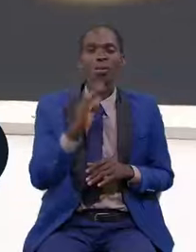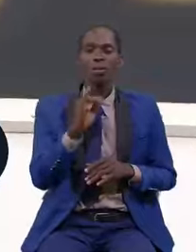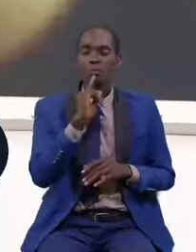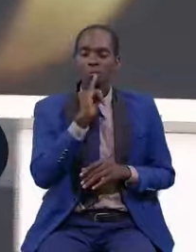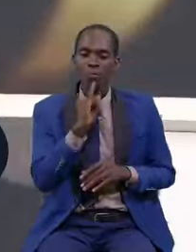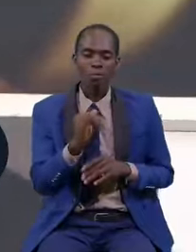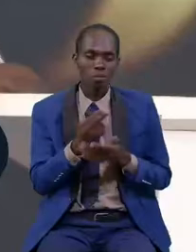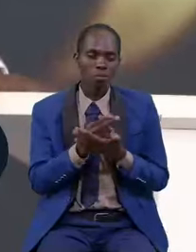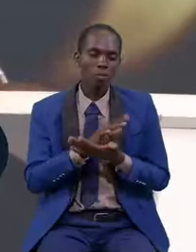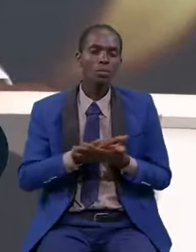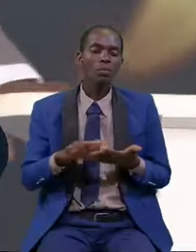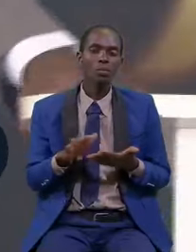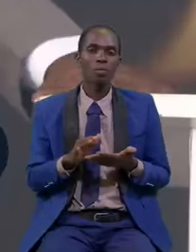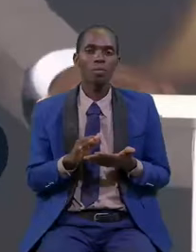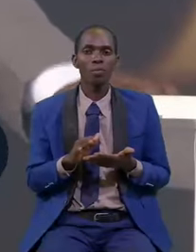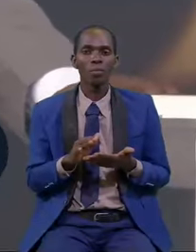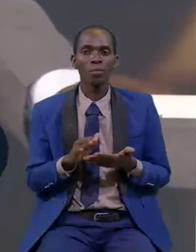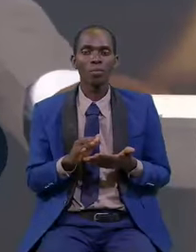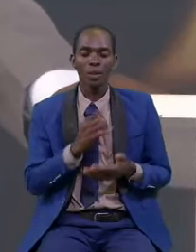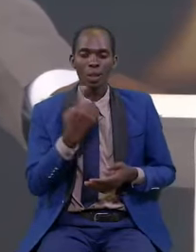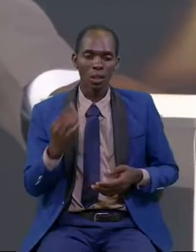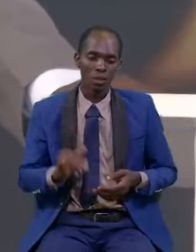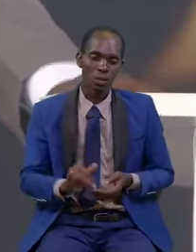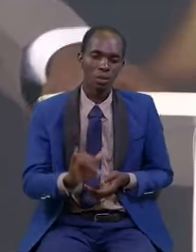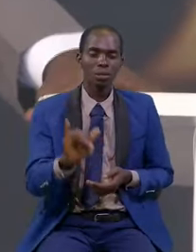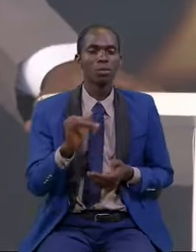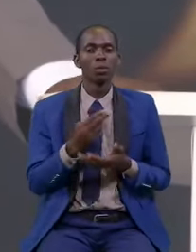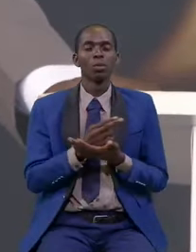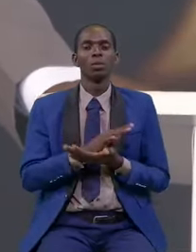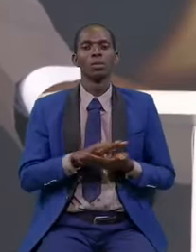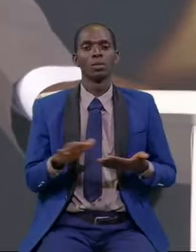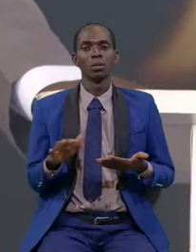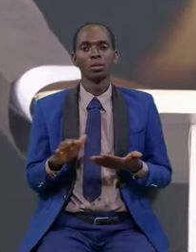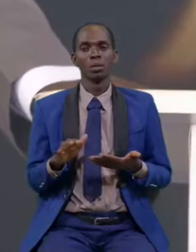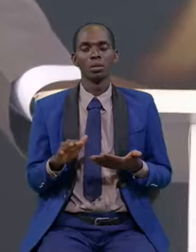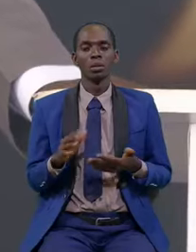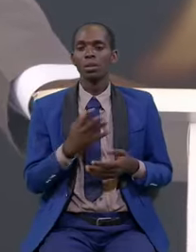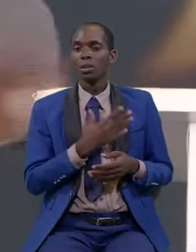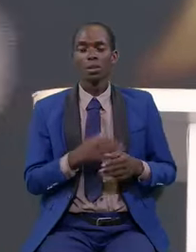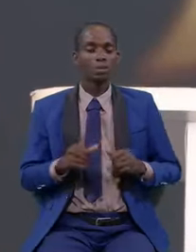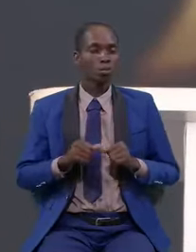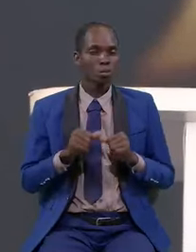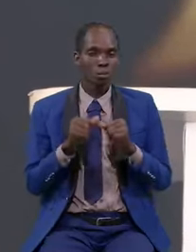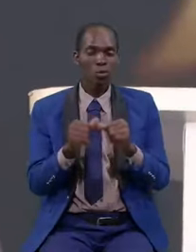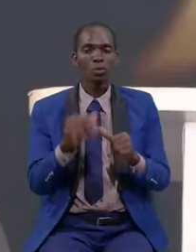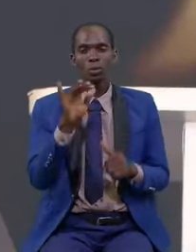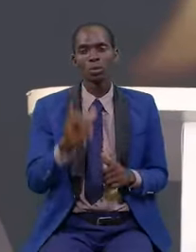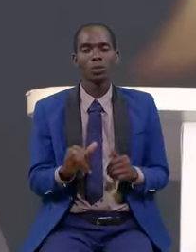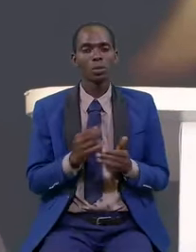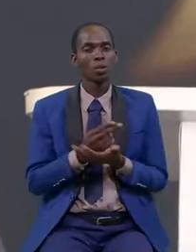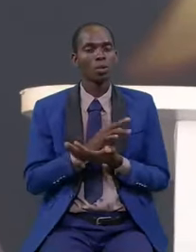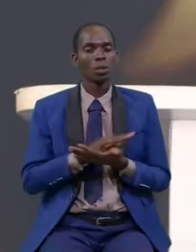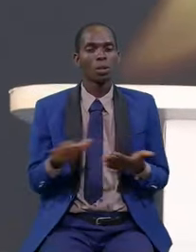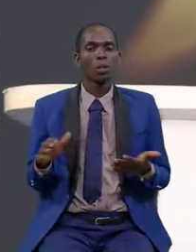Dieu est saint. Il est éternellement saint. Il est perpétuellement saint.